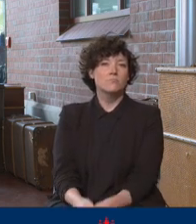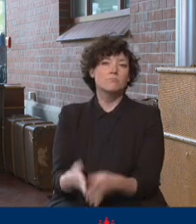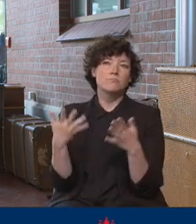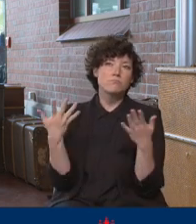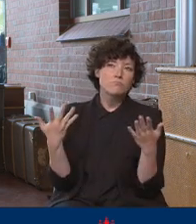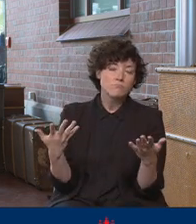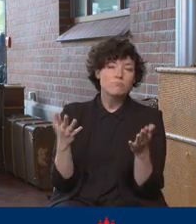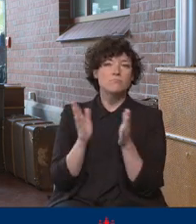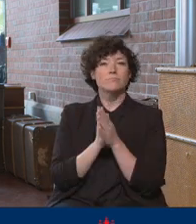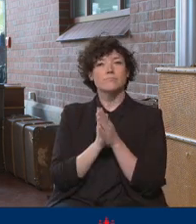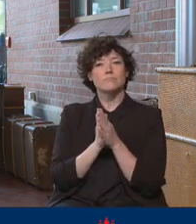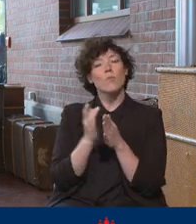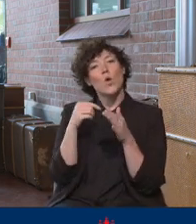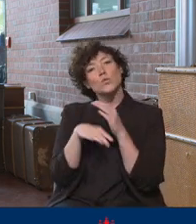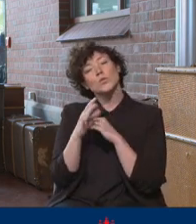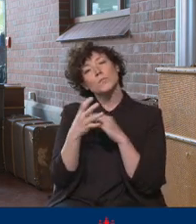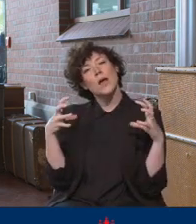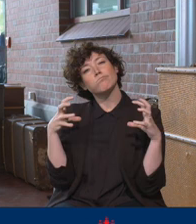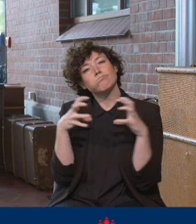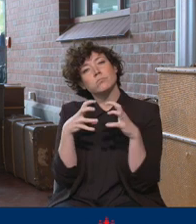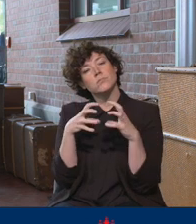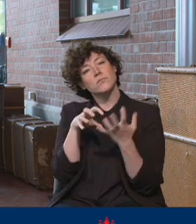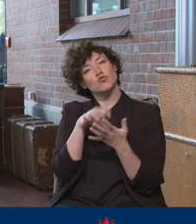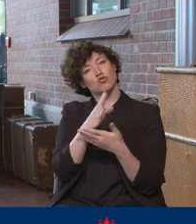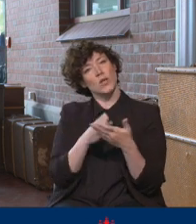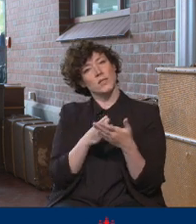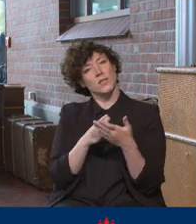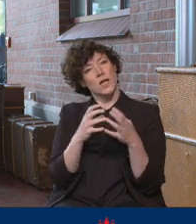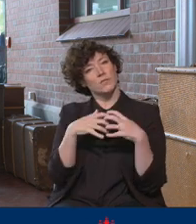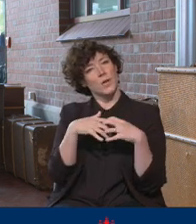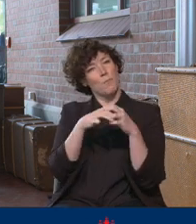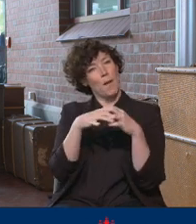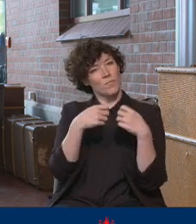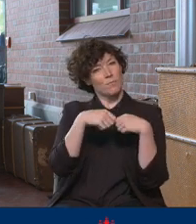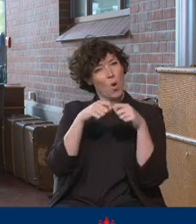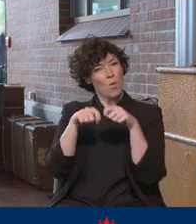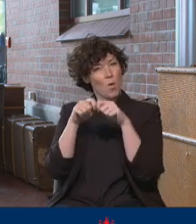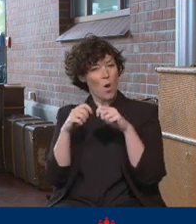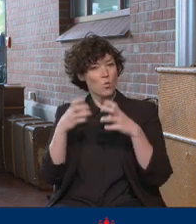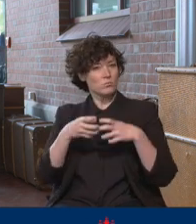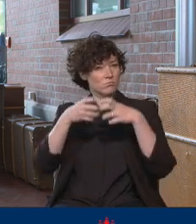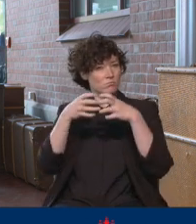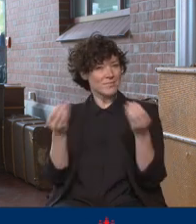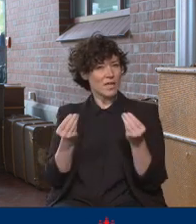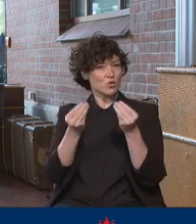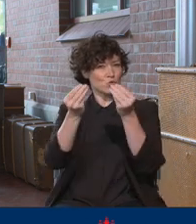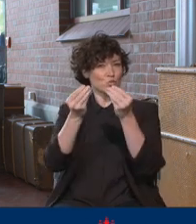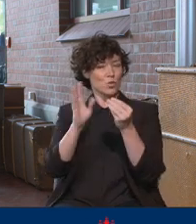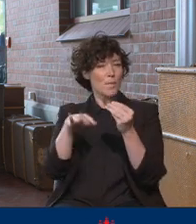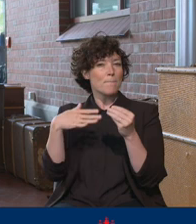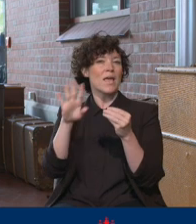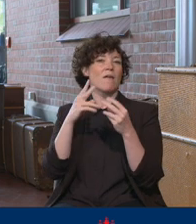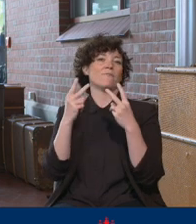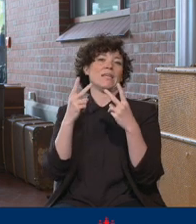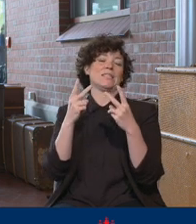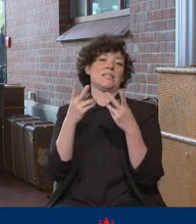ja durch diesen dichter werden den stadtteil ist es natürlich umso schöner und wichtiger dass dieser stadtteil im osten wie im süden